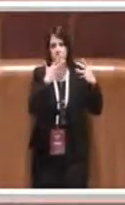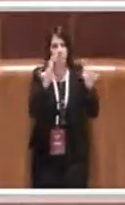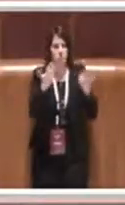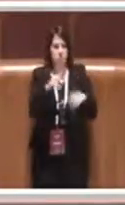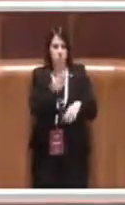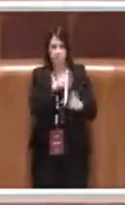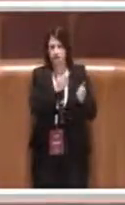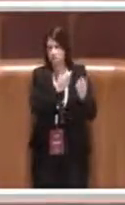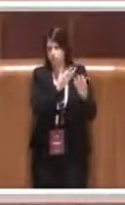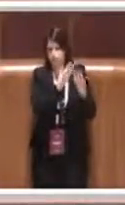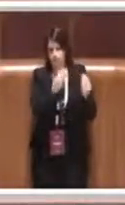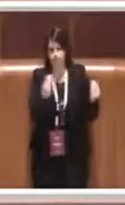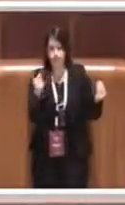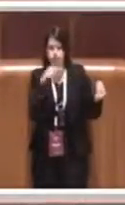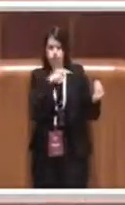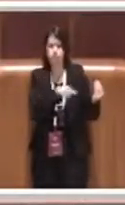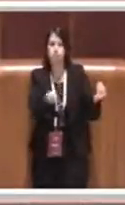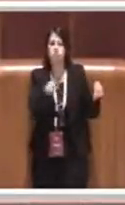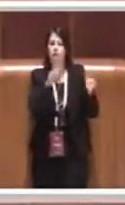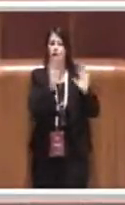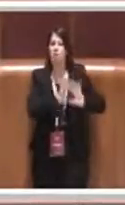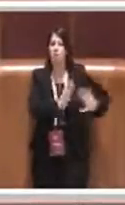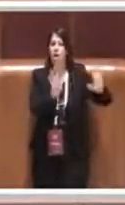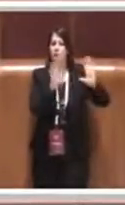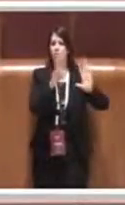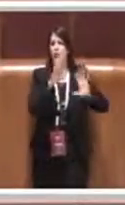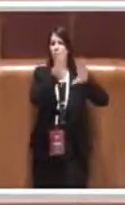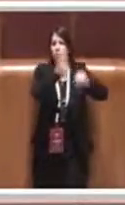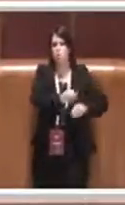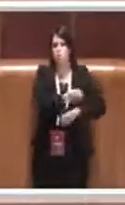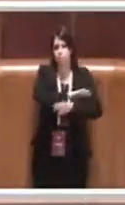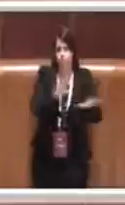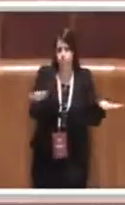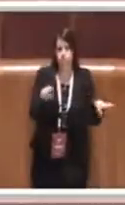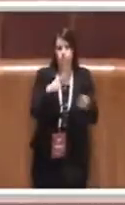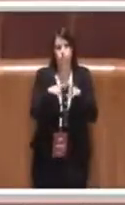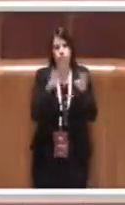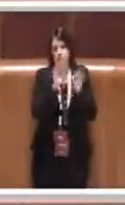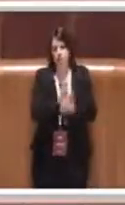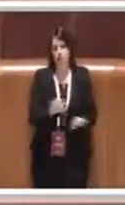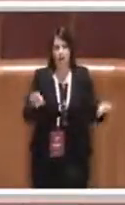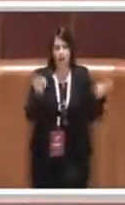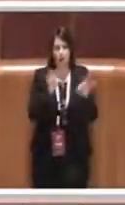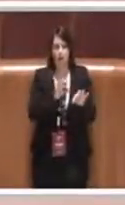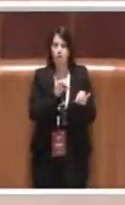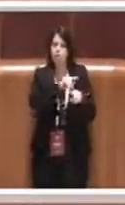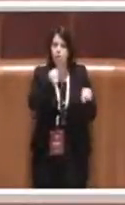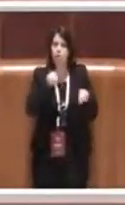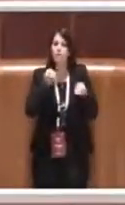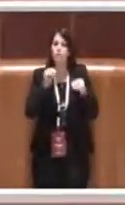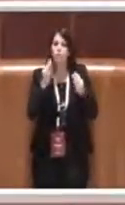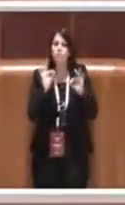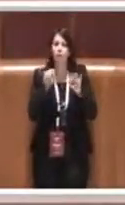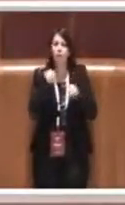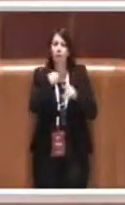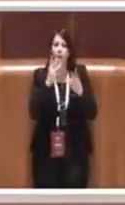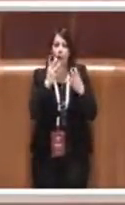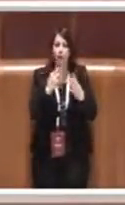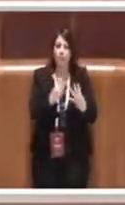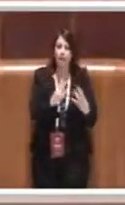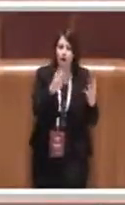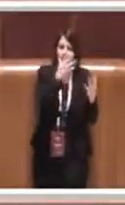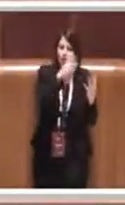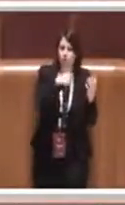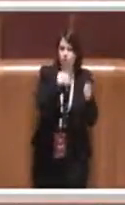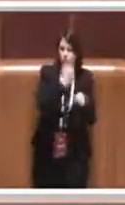semplicemente inutilizzati, presenti appunto all'interno delle ville, dei parchi storici della città,